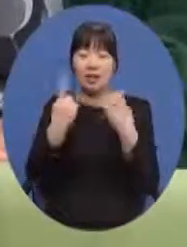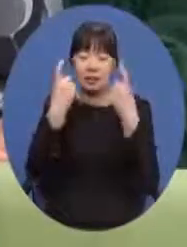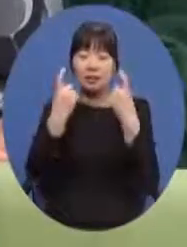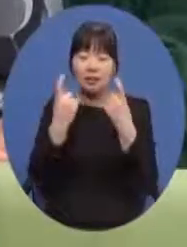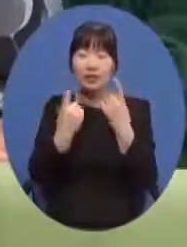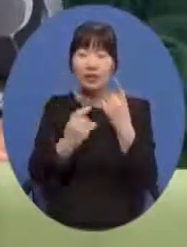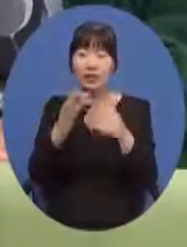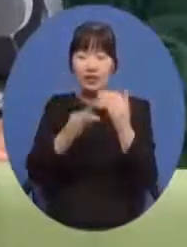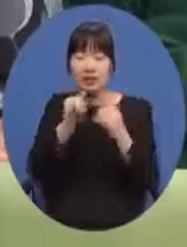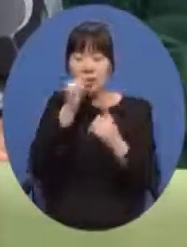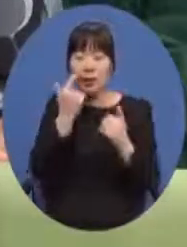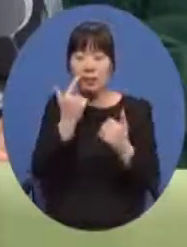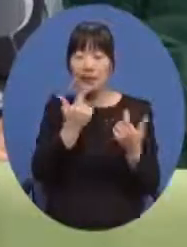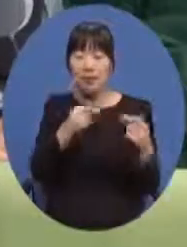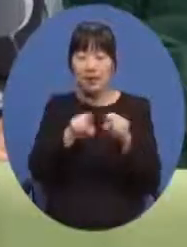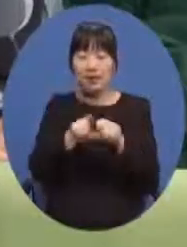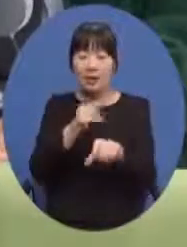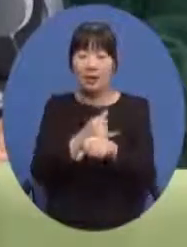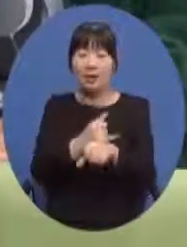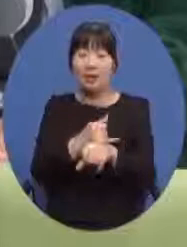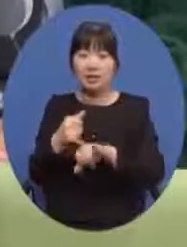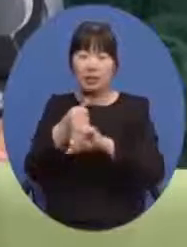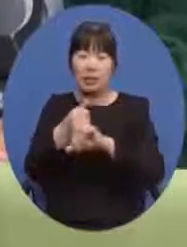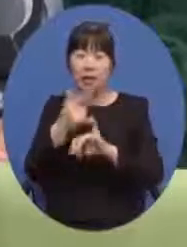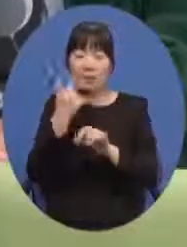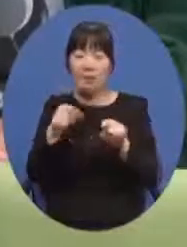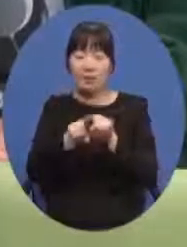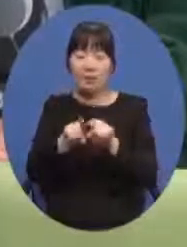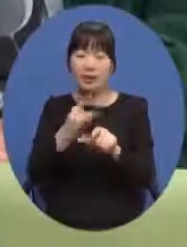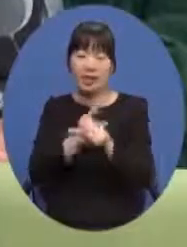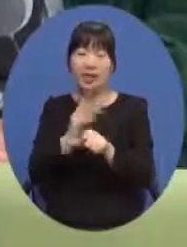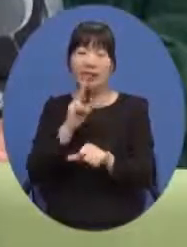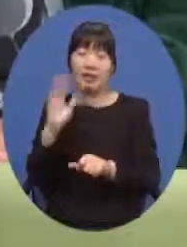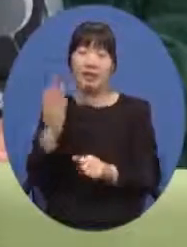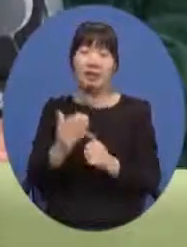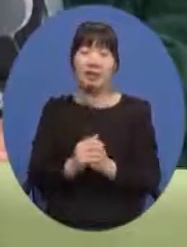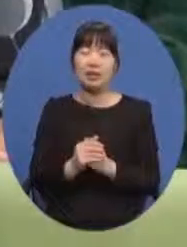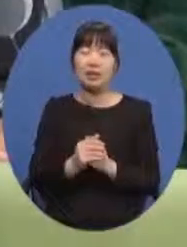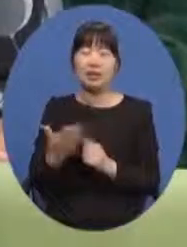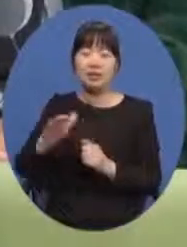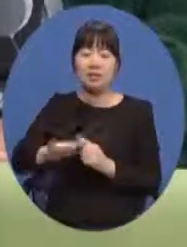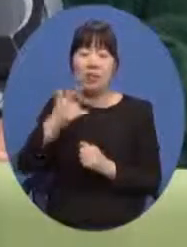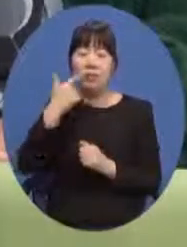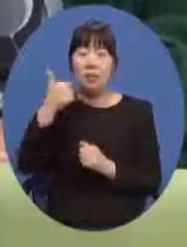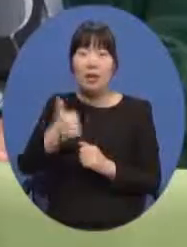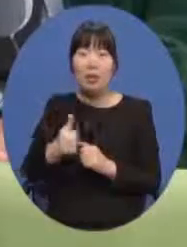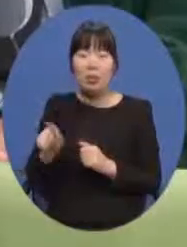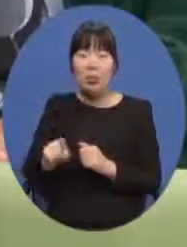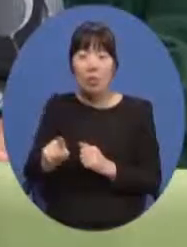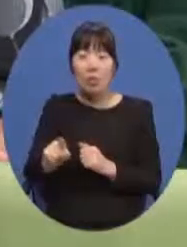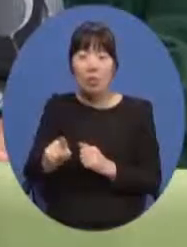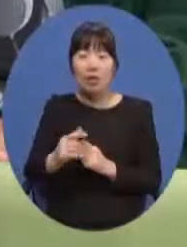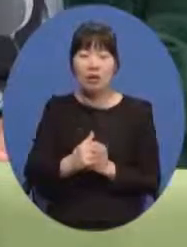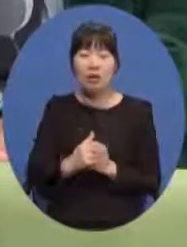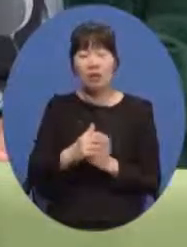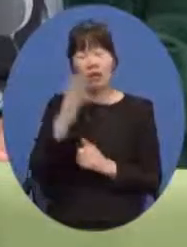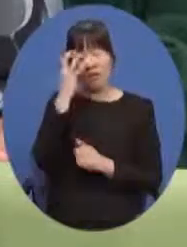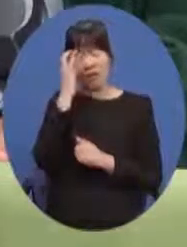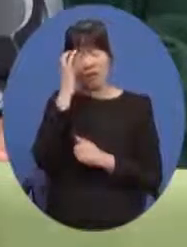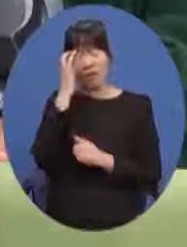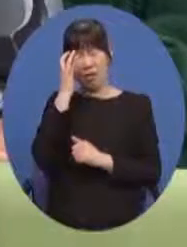있는데 아빠와 함께하는 캠핑이다. 반드시 아빠가 같이 가야 돼. 예. 근데 이 아빠들은요, 대단히